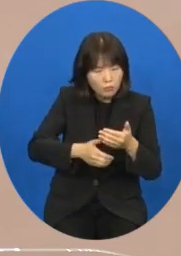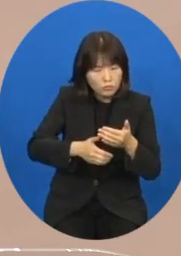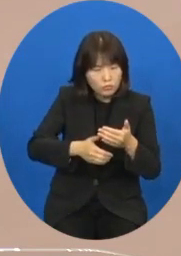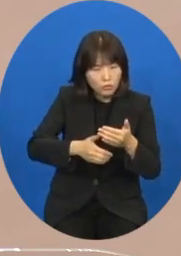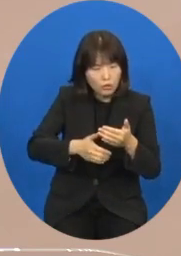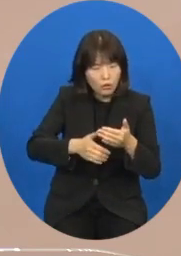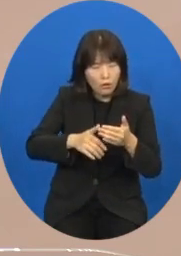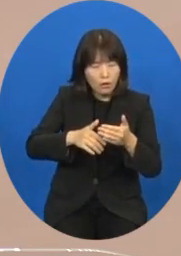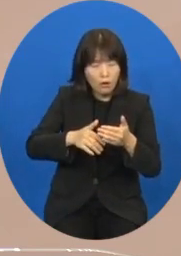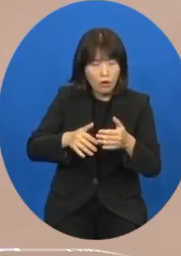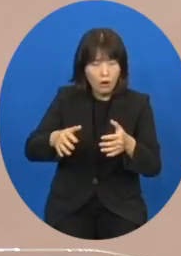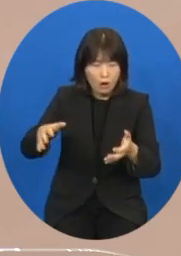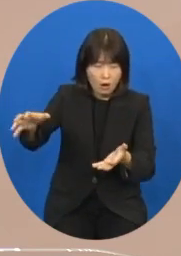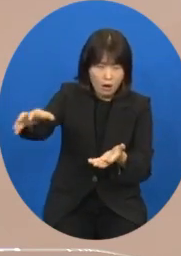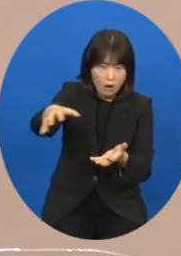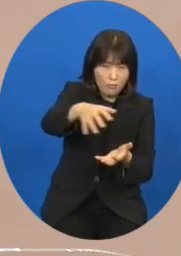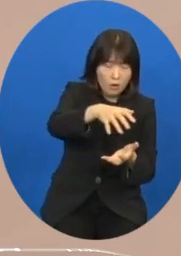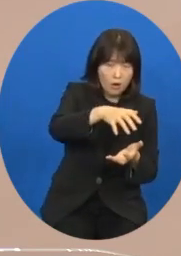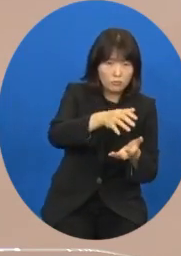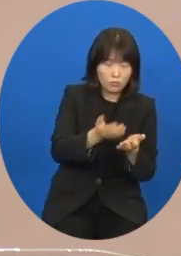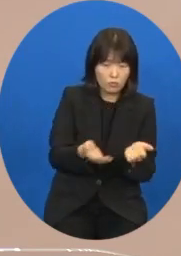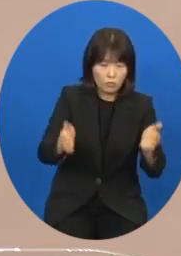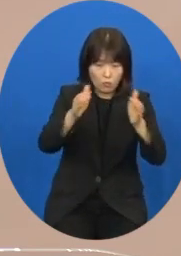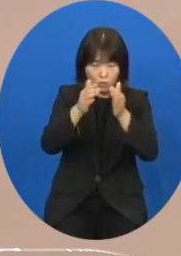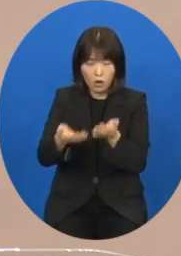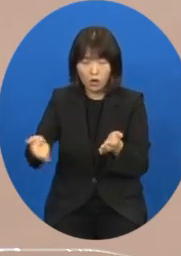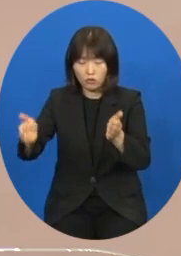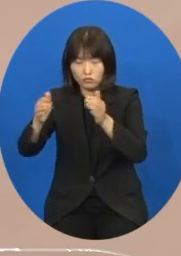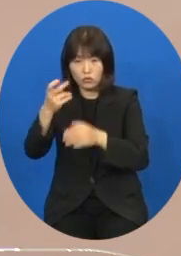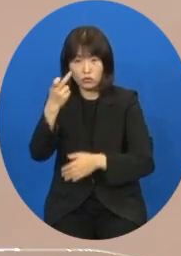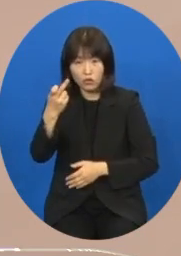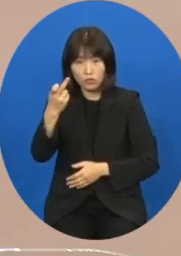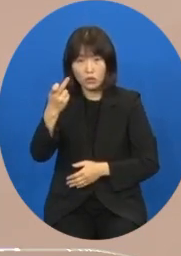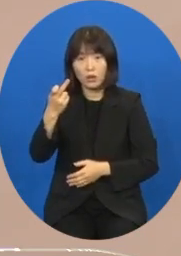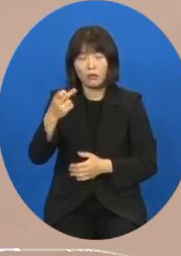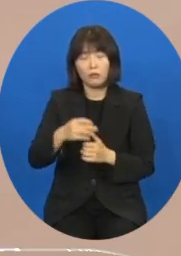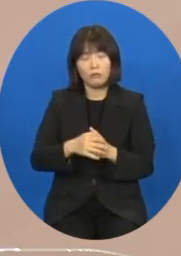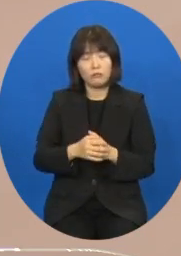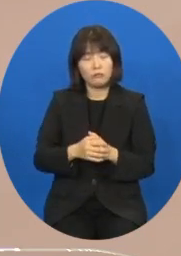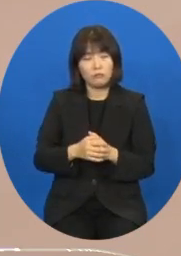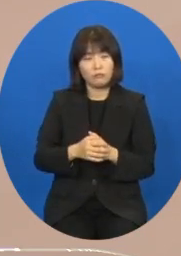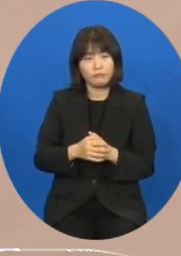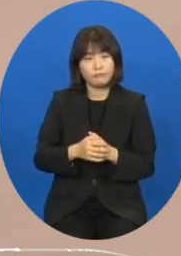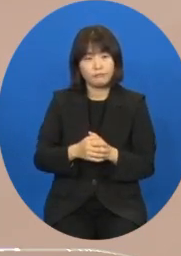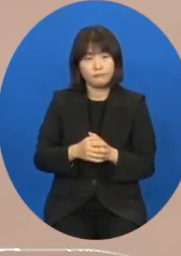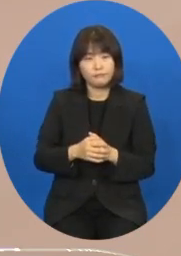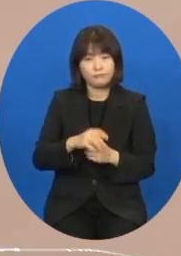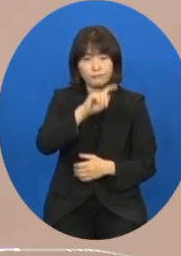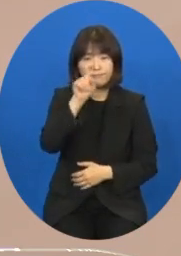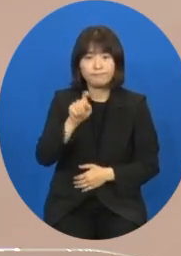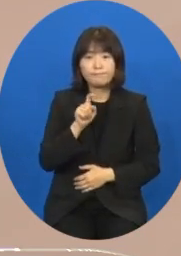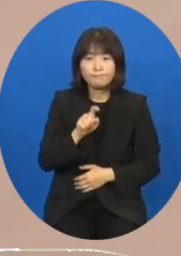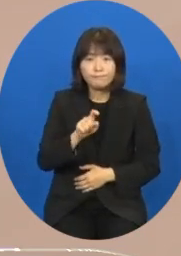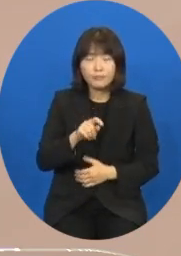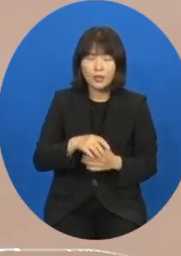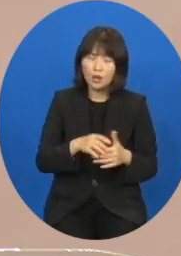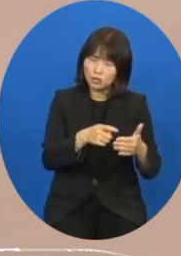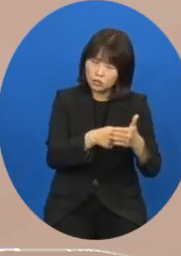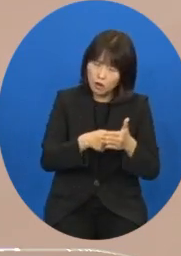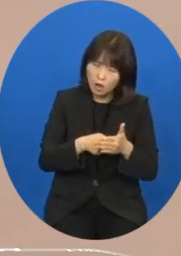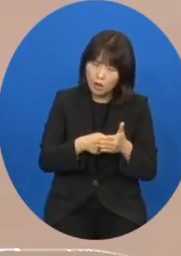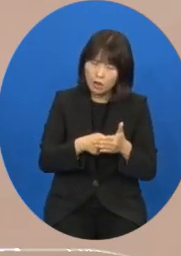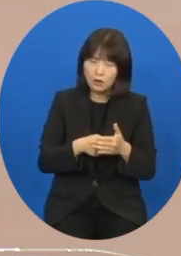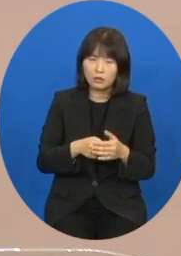모아가지고 열두 광주리나 만들 이유가 있겠어요? 절약을 하라는 건가? 낭비하지 말라는